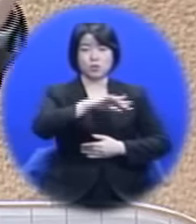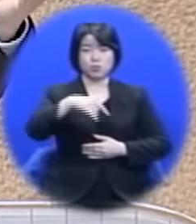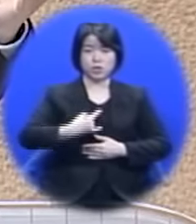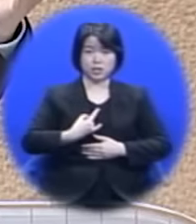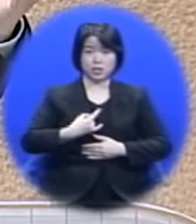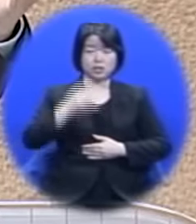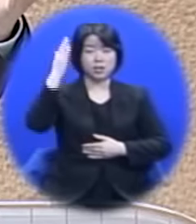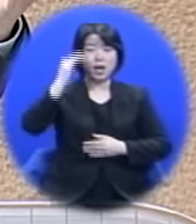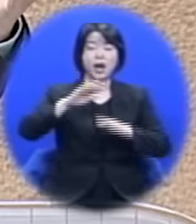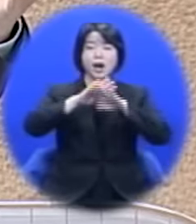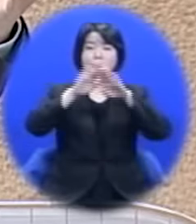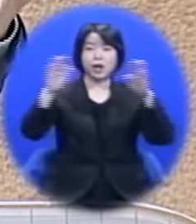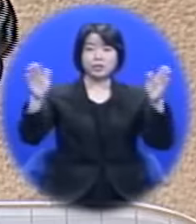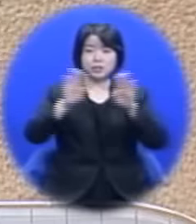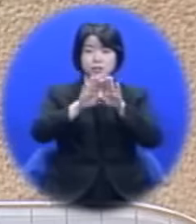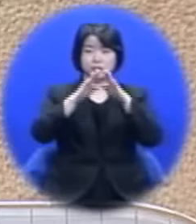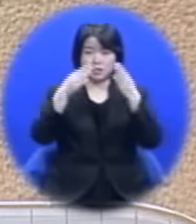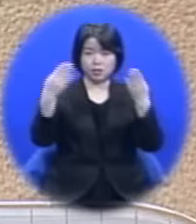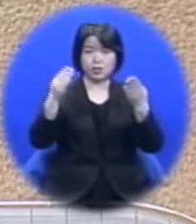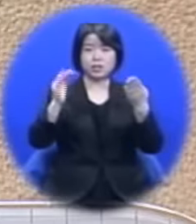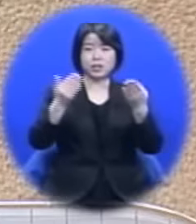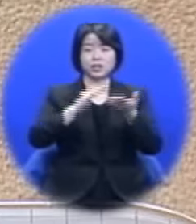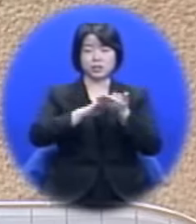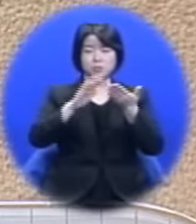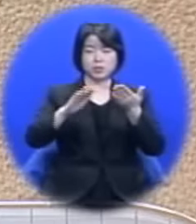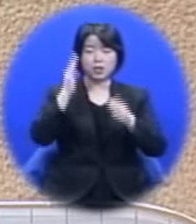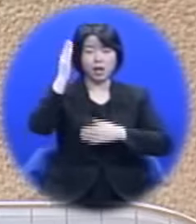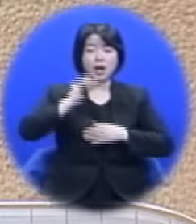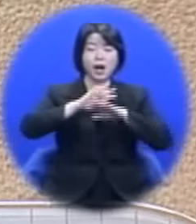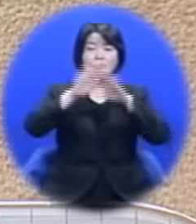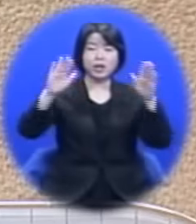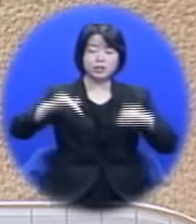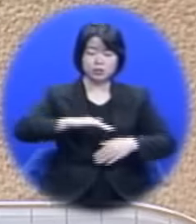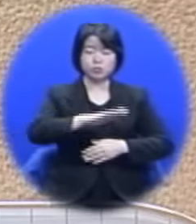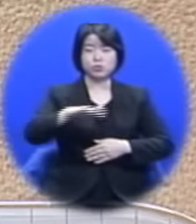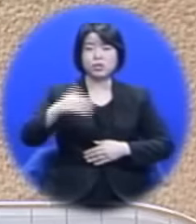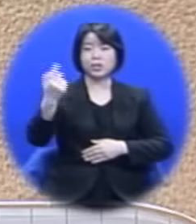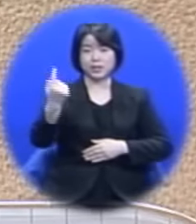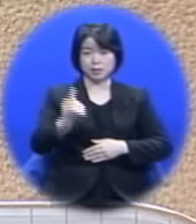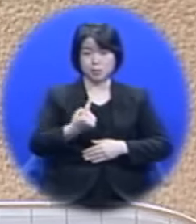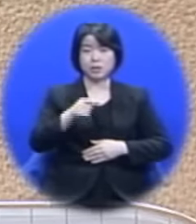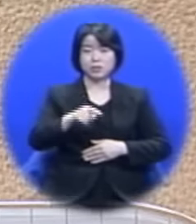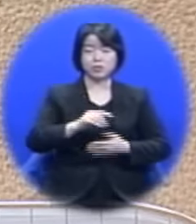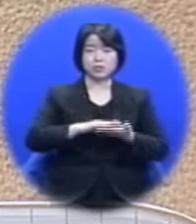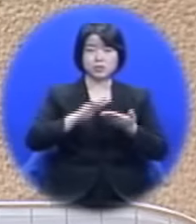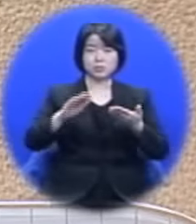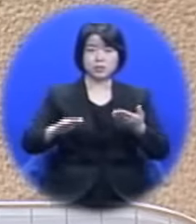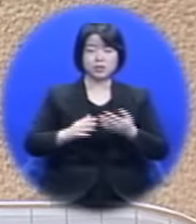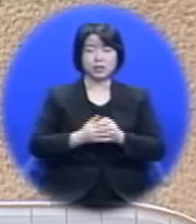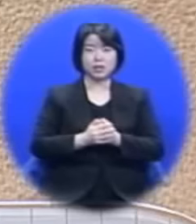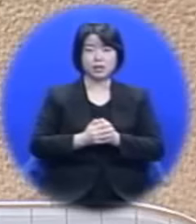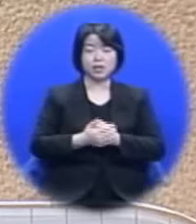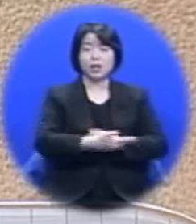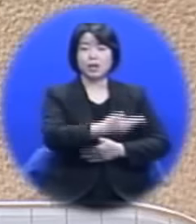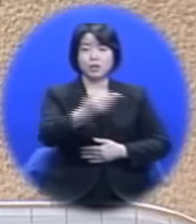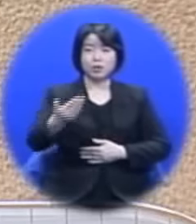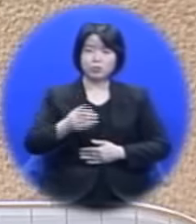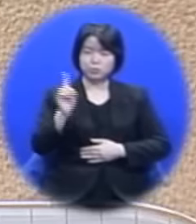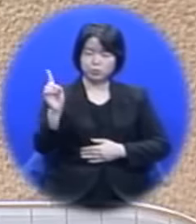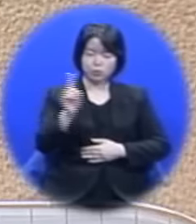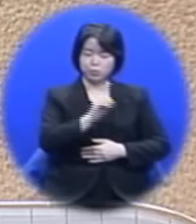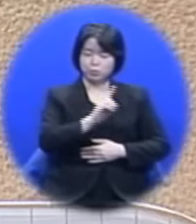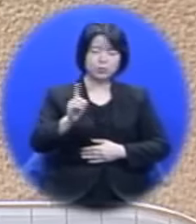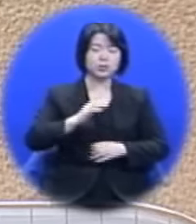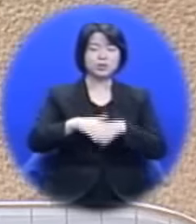하늘이 열리는 거예요 하늘이 우리에게 임하는 거예요 여러분 도무지